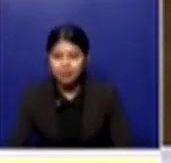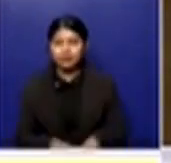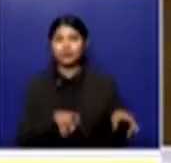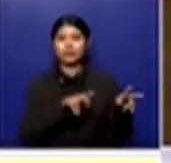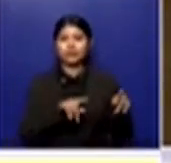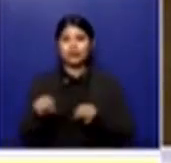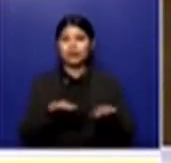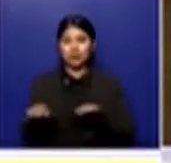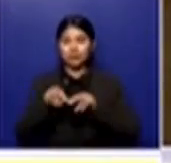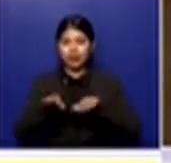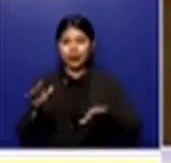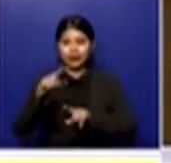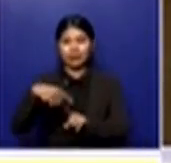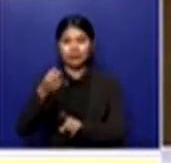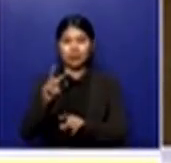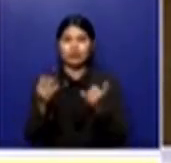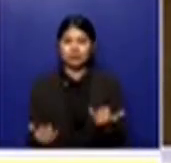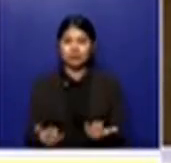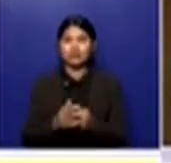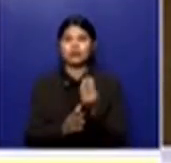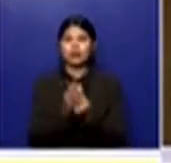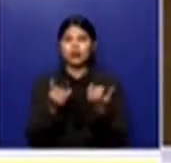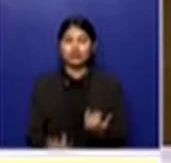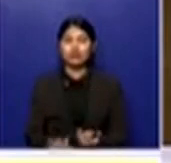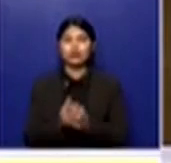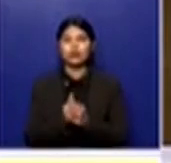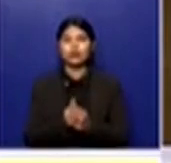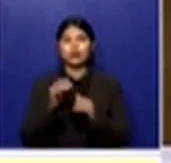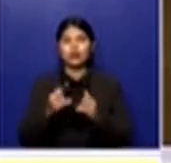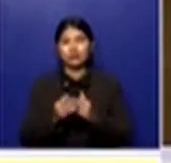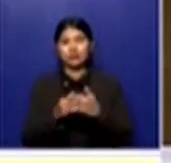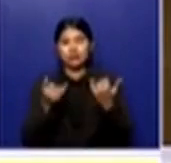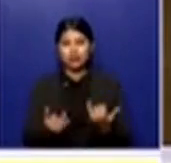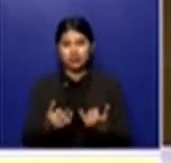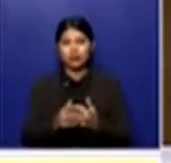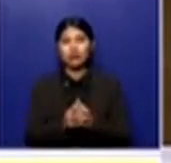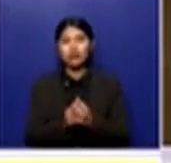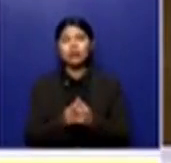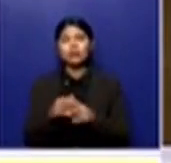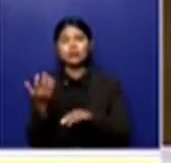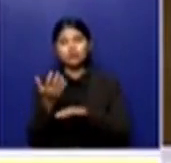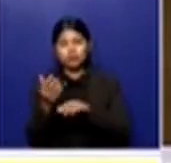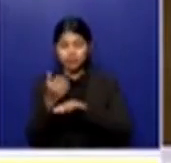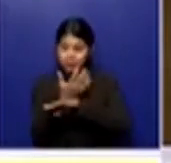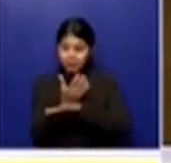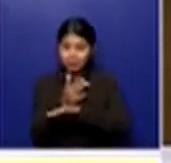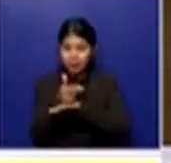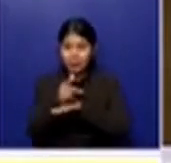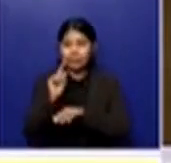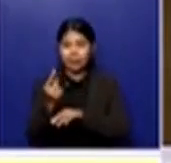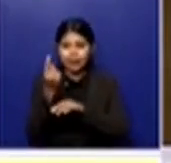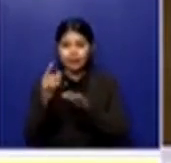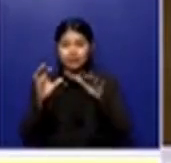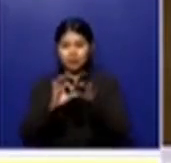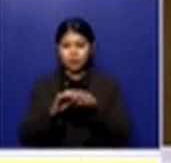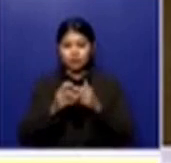คะสัปดาห์นี้เองเราเริ่มสารคดีชุดใหม่ชื่อว่าในจังหวะแห่งศรัทธาเป็นเรื่องของการกลับมาที่คุณค่า